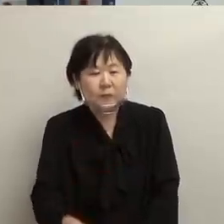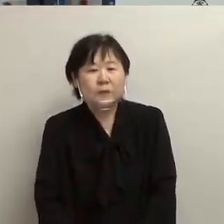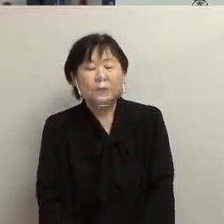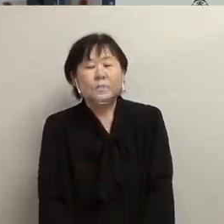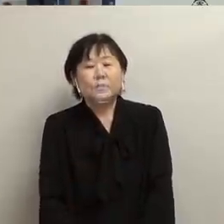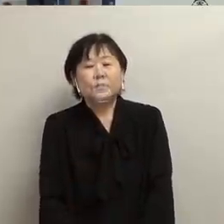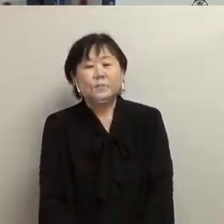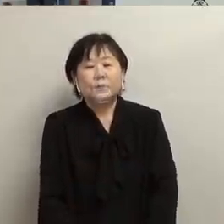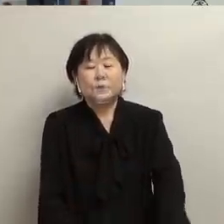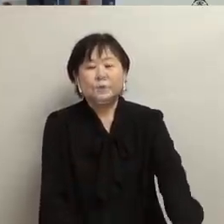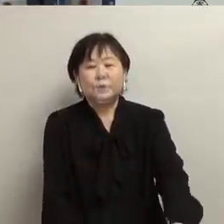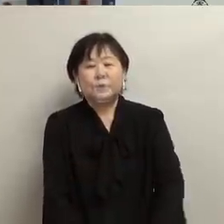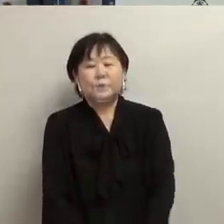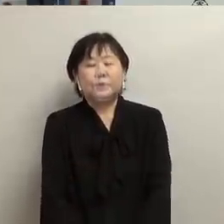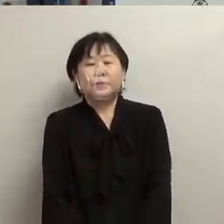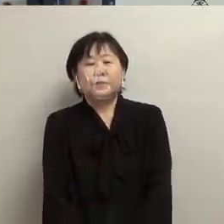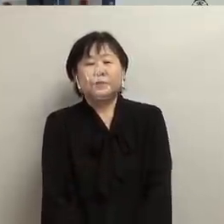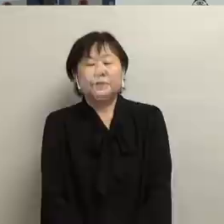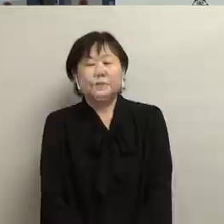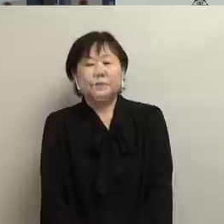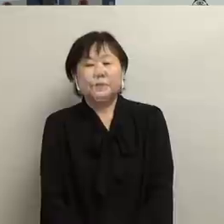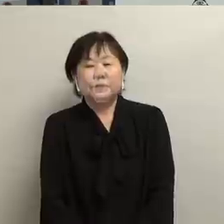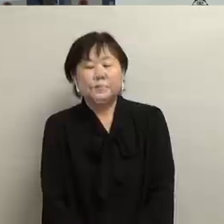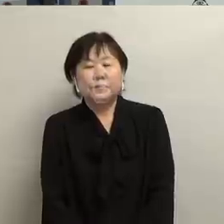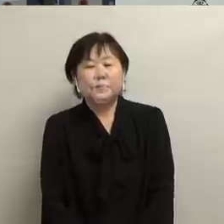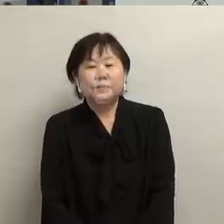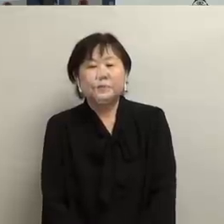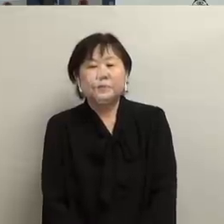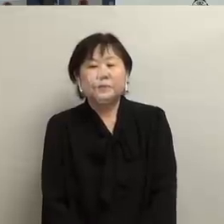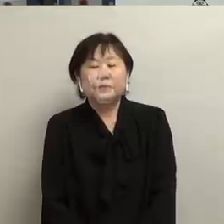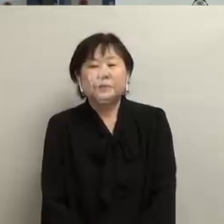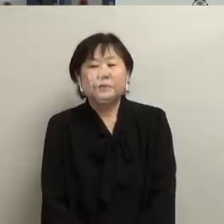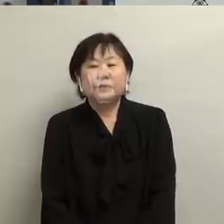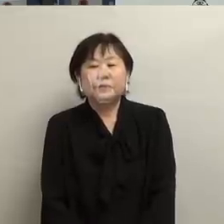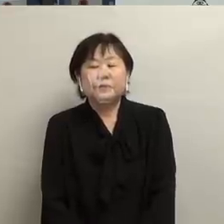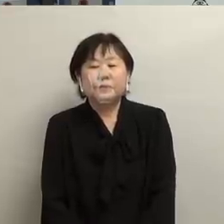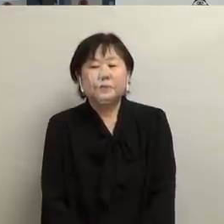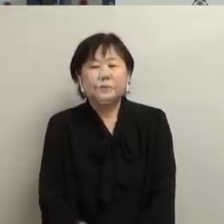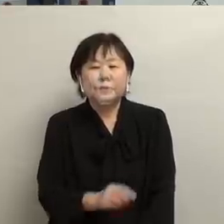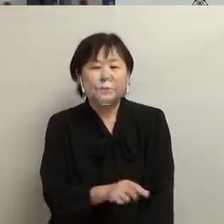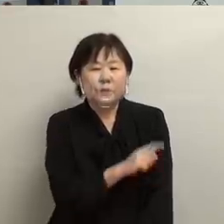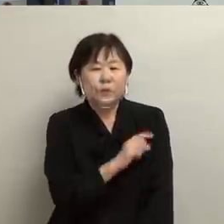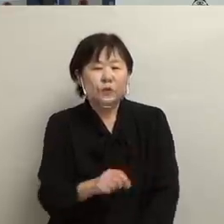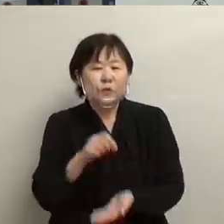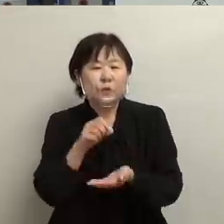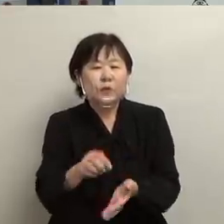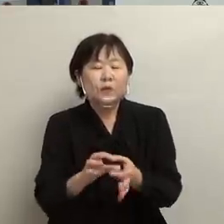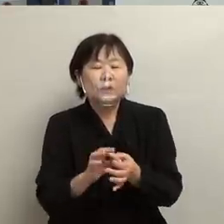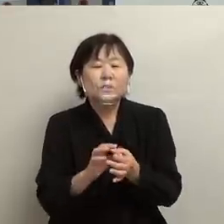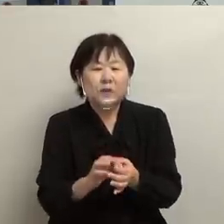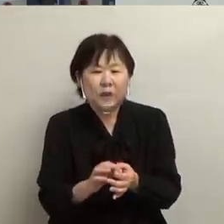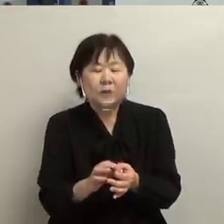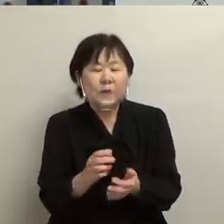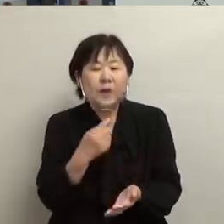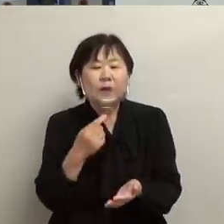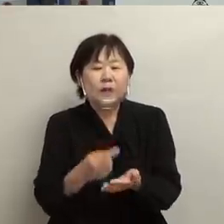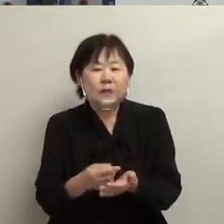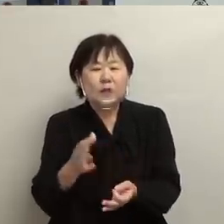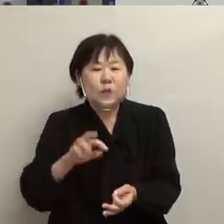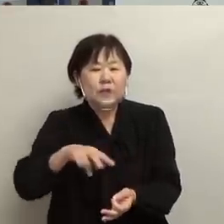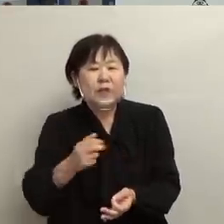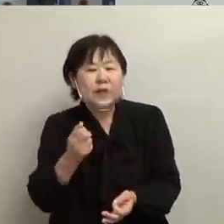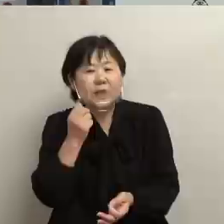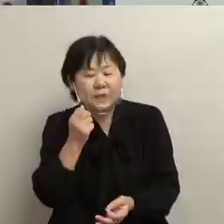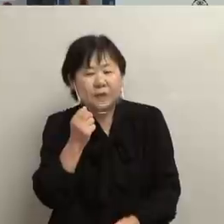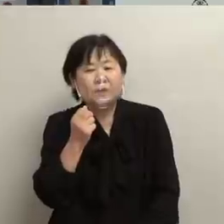大久保局地方からお召しましたんいませんハイあの胤舜ティ部についてはですねまぁ愛に換金できないものという